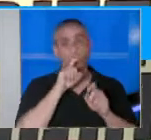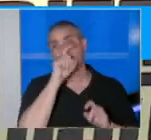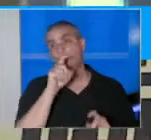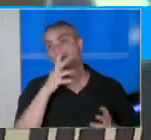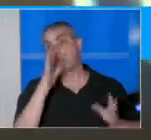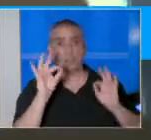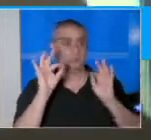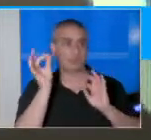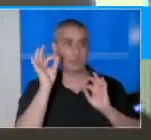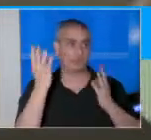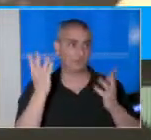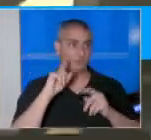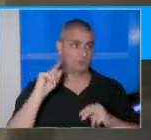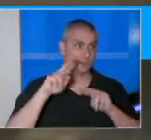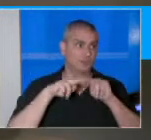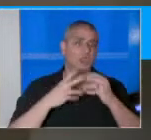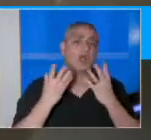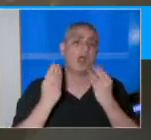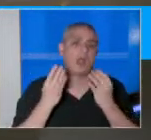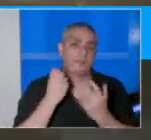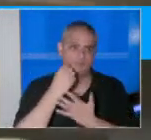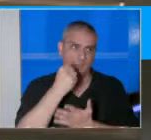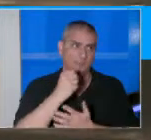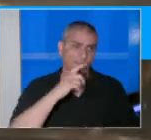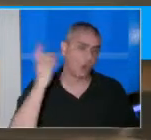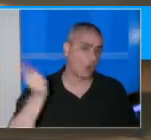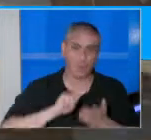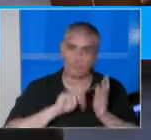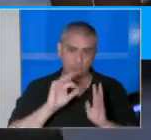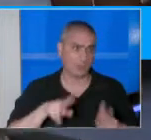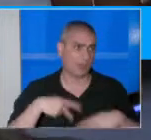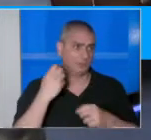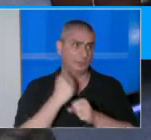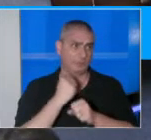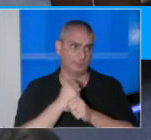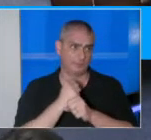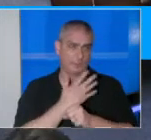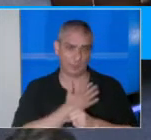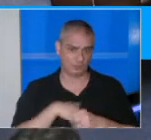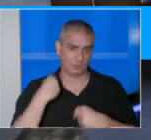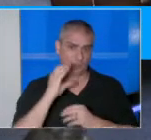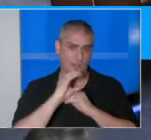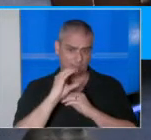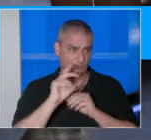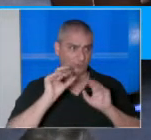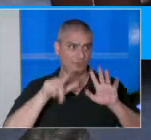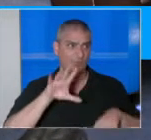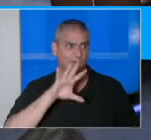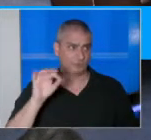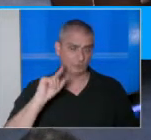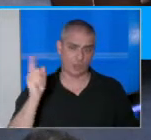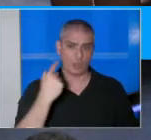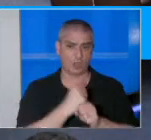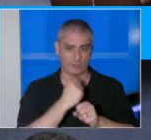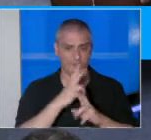אולי 10%. נשאר שם המון תקציב שכל הייעוד שלו זה החזרת עובדים. רצו הרי לתת מענקים של 7,500 לכל